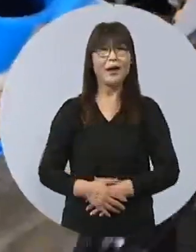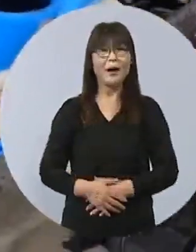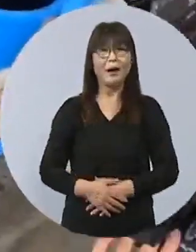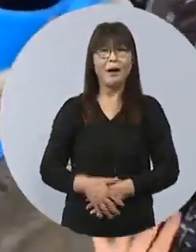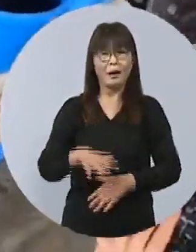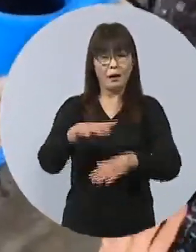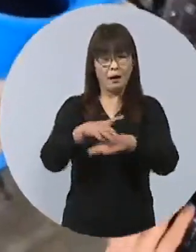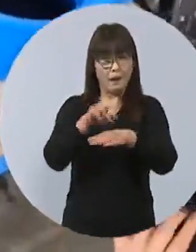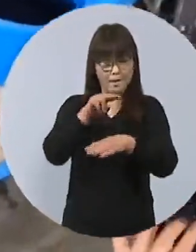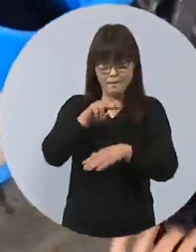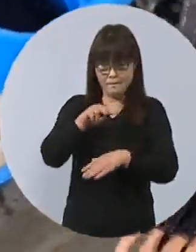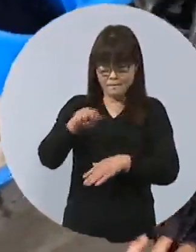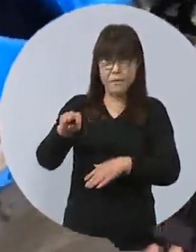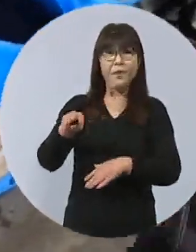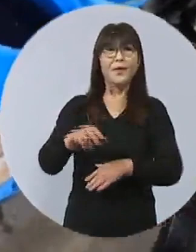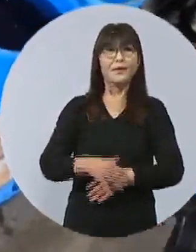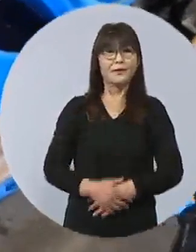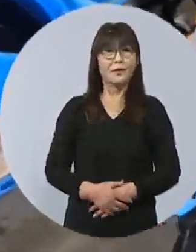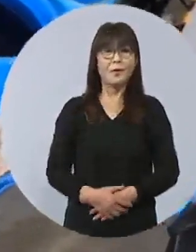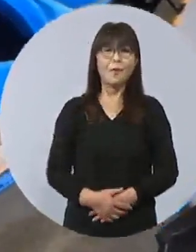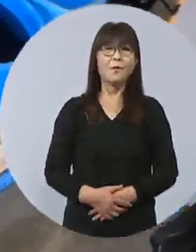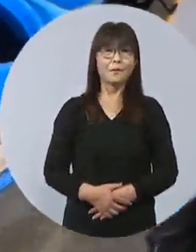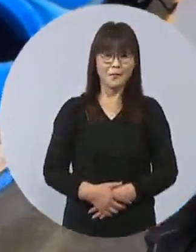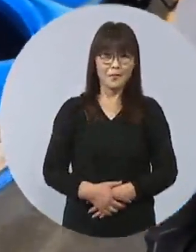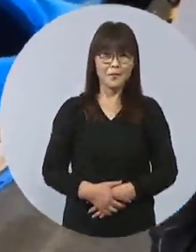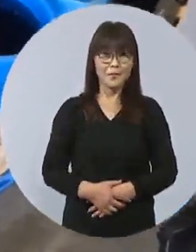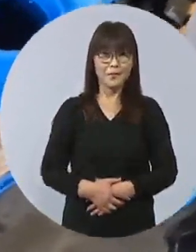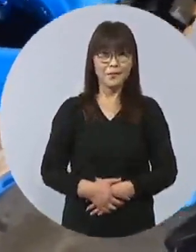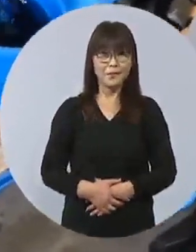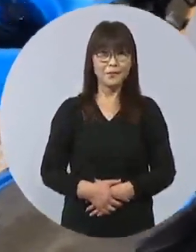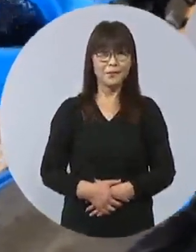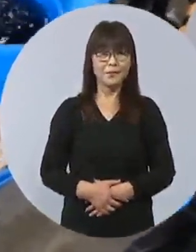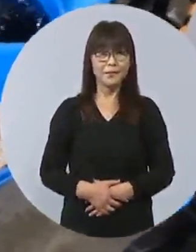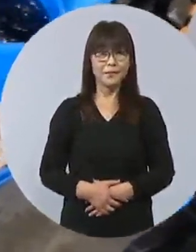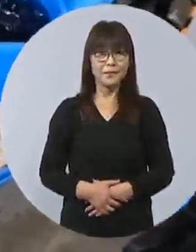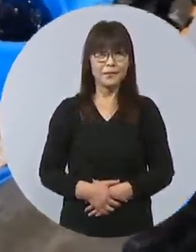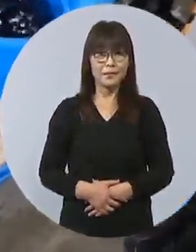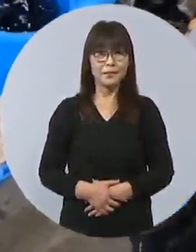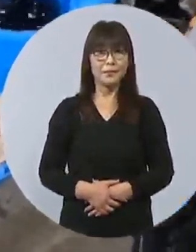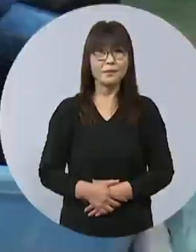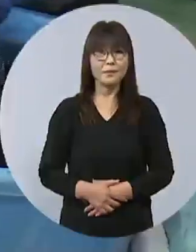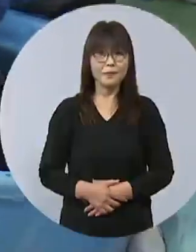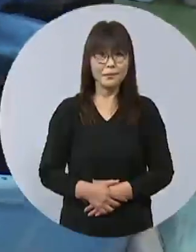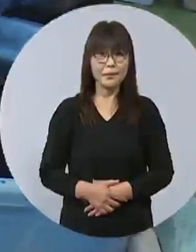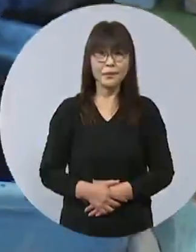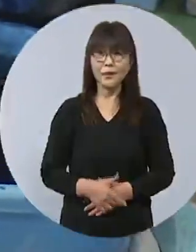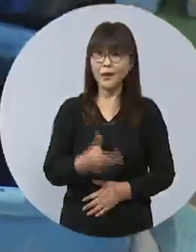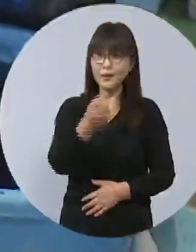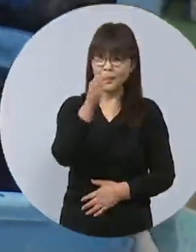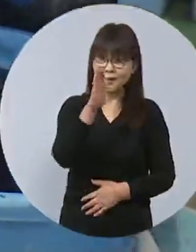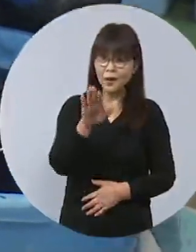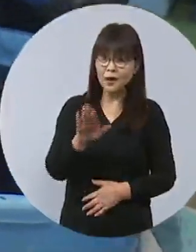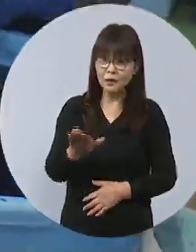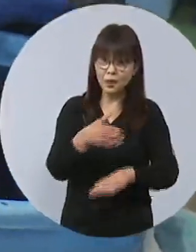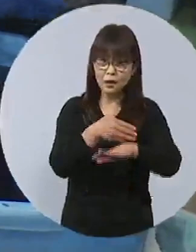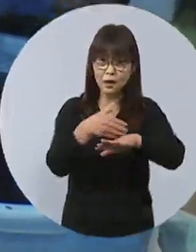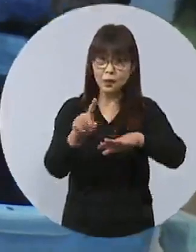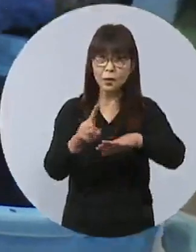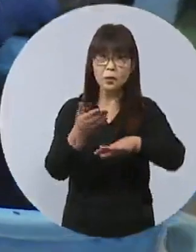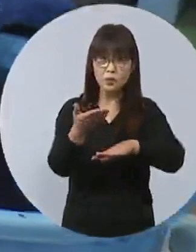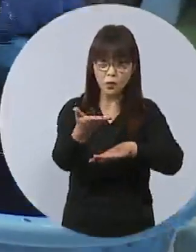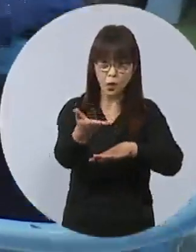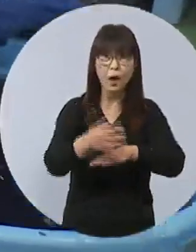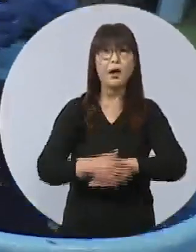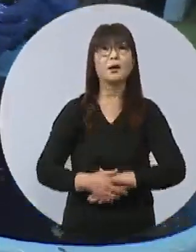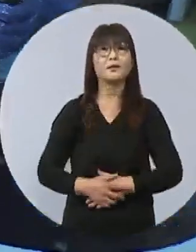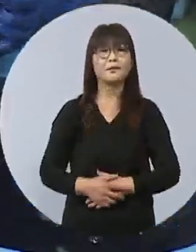めて見るんですけど、大きな器が、 この前 すいません、今これはどういう流れで作業されて